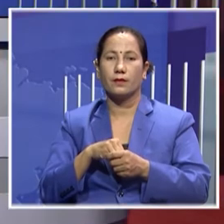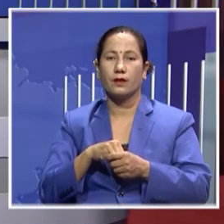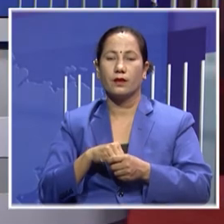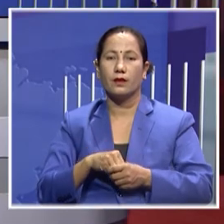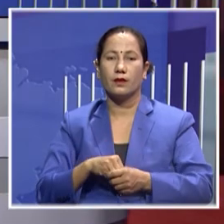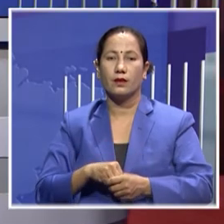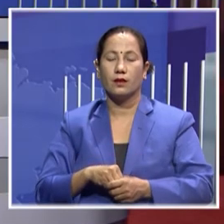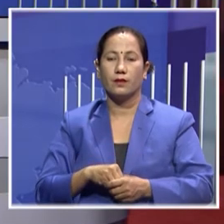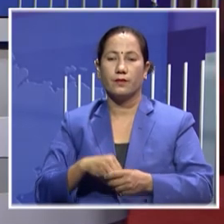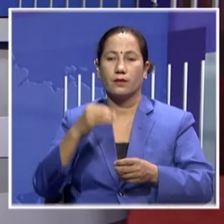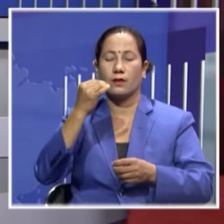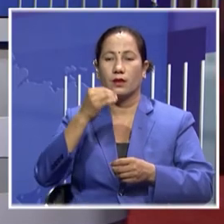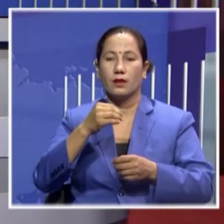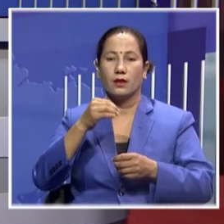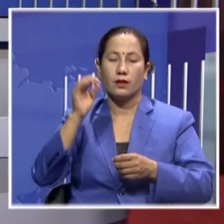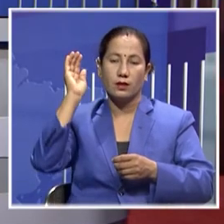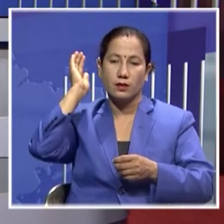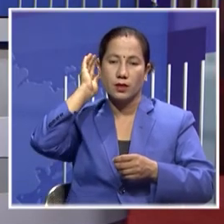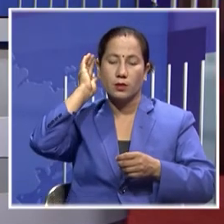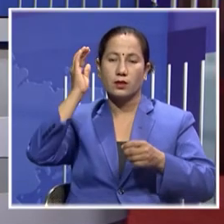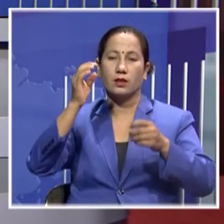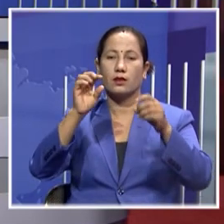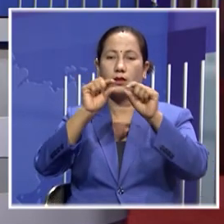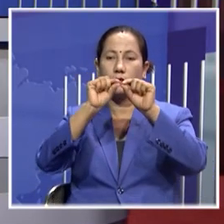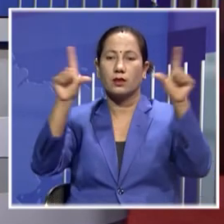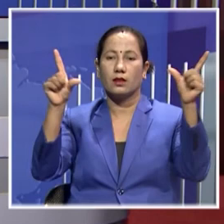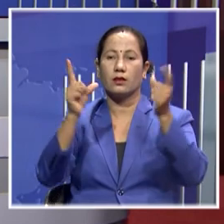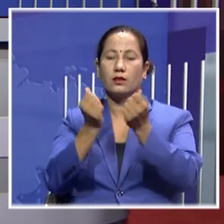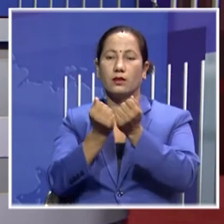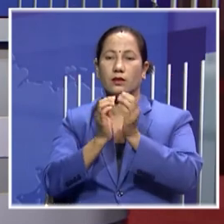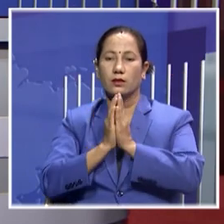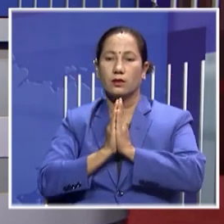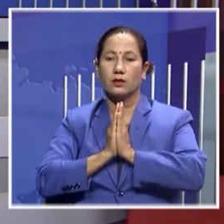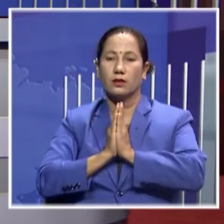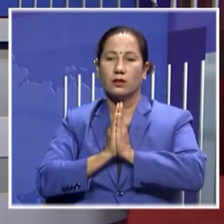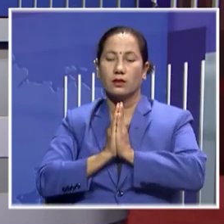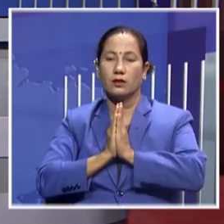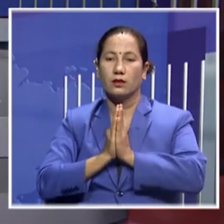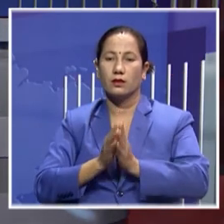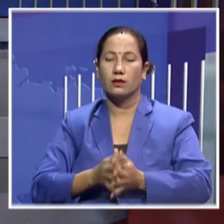हवस् त, अहिलेलाई समाचारको सिलसिला यति नै। बिदा दिनुहोस्। नमस्कार।